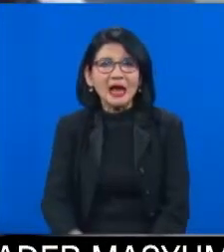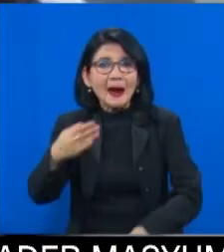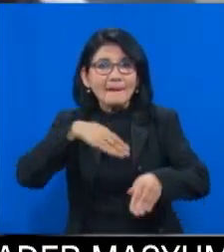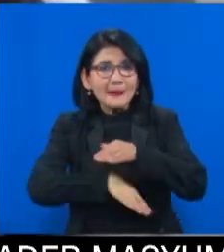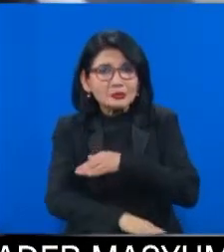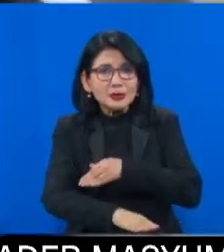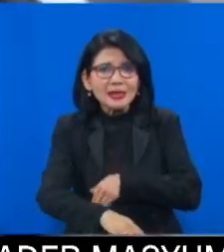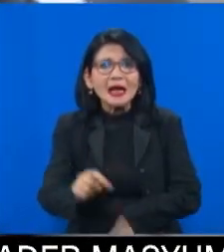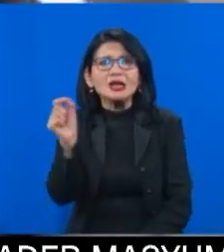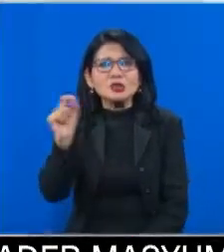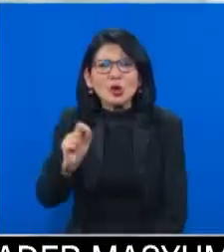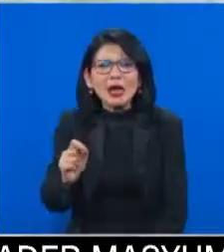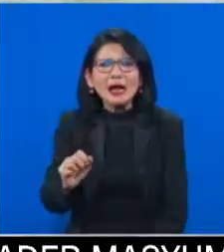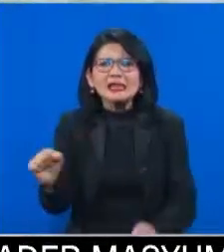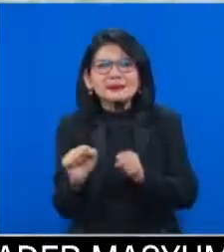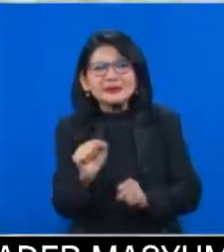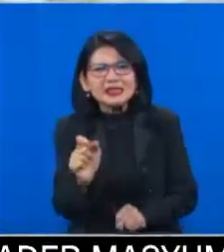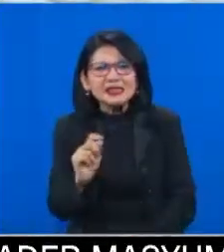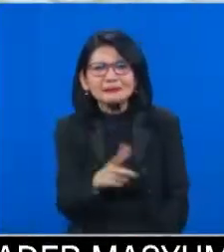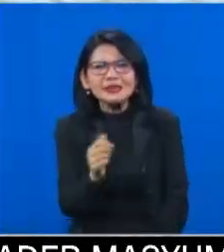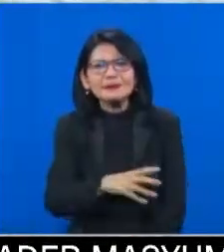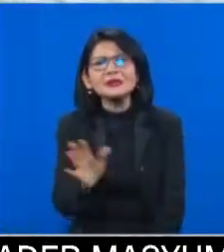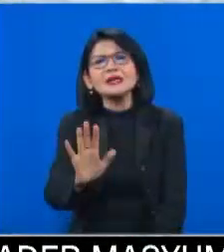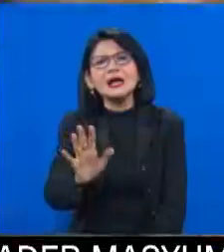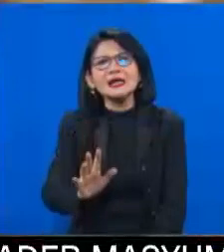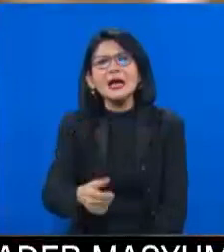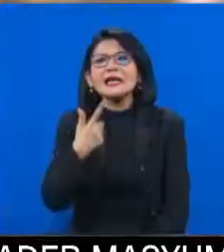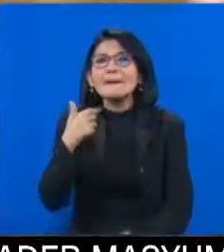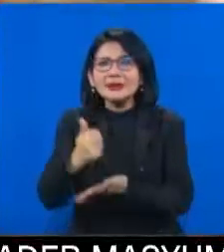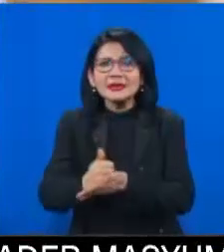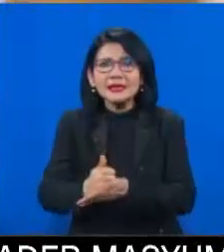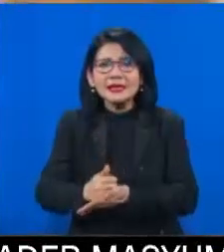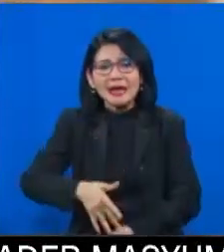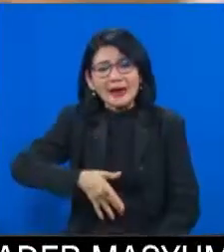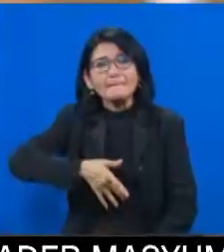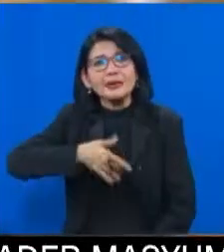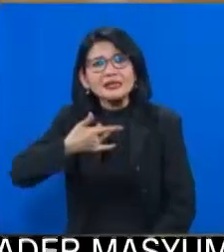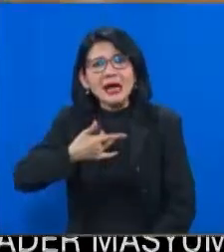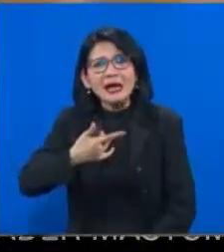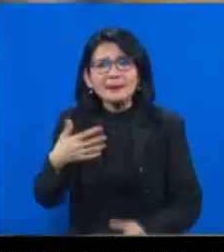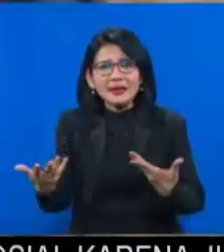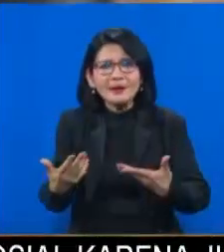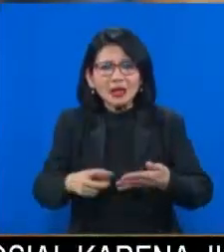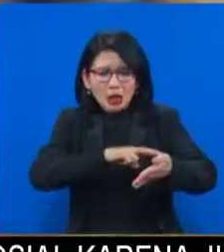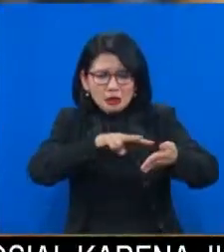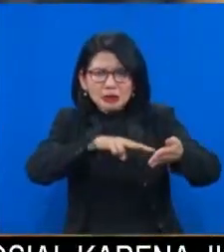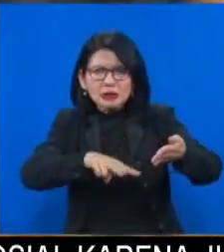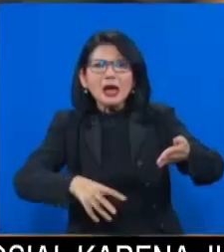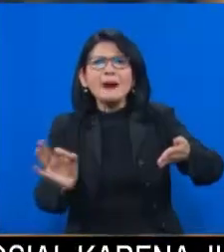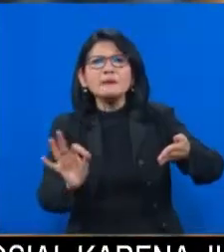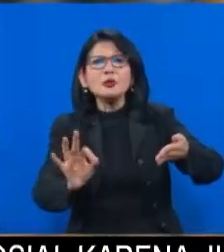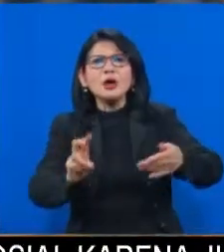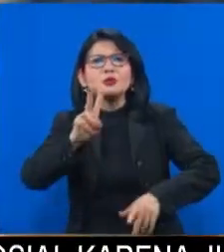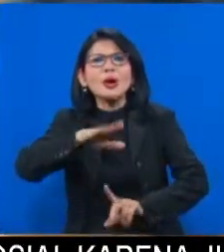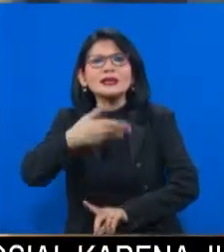terlalu dini itu masalahnya adalah, oke, kognitifnya siap apa enggak? Belum siap baca, ya kan ya, umur 2 tahun tapi